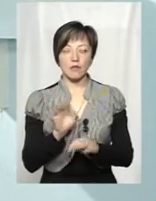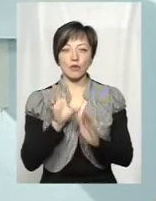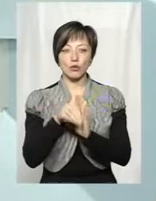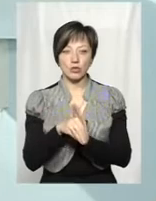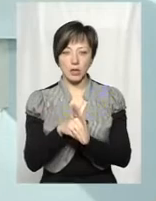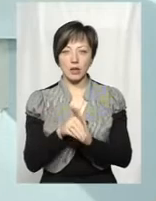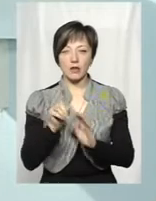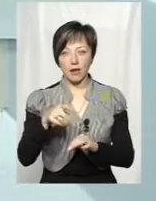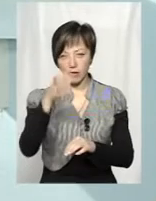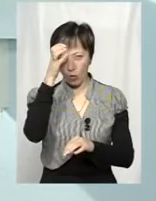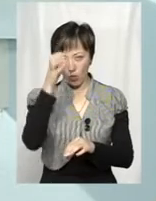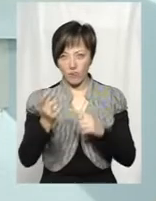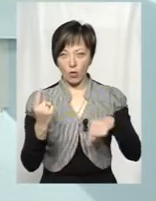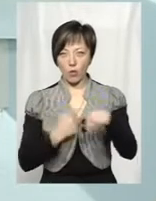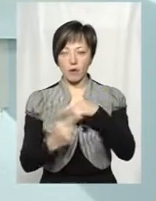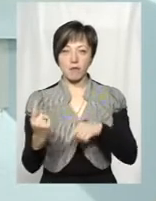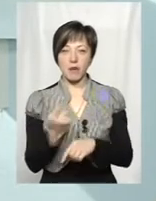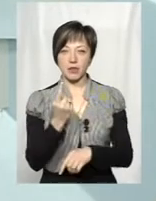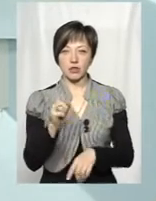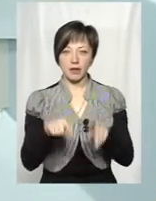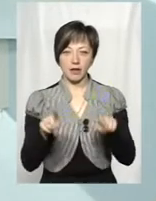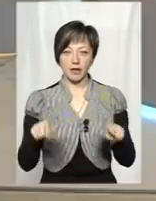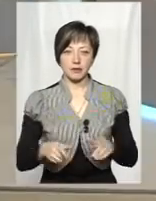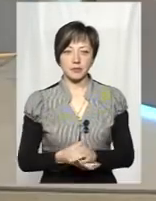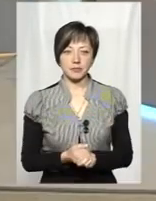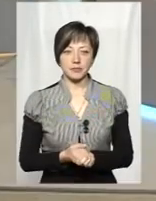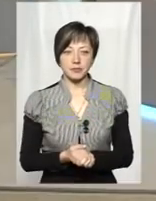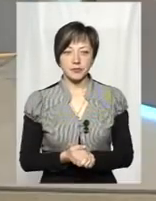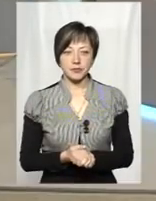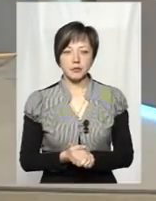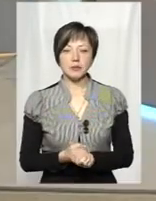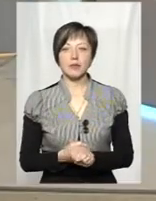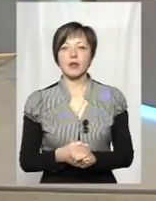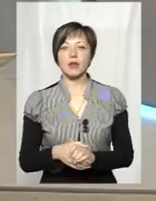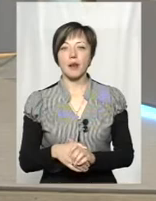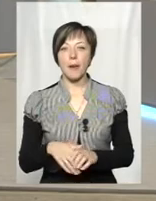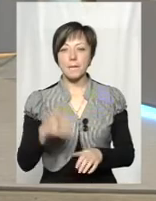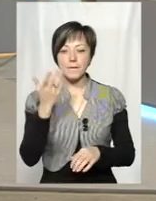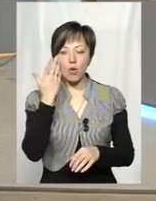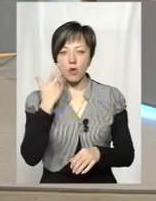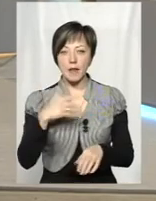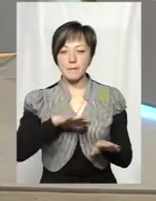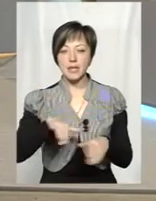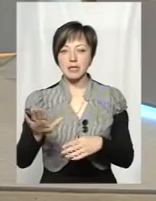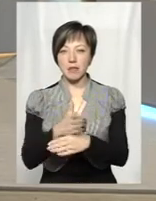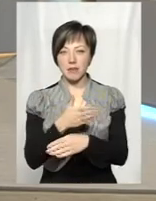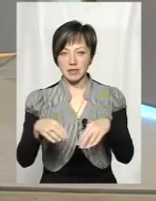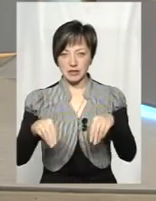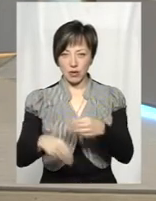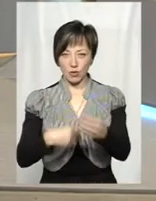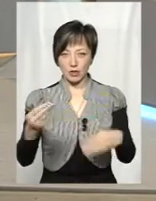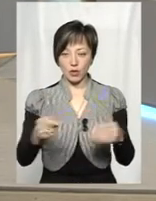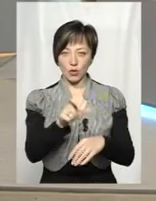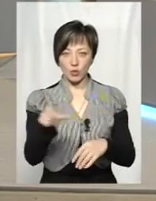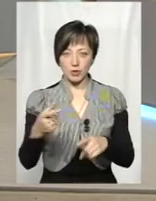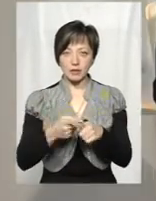включили навіть в науковий обіг вперше деякі. А от після розпаювання у земель з курганами, можливо,